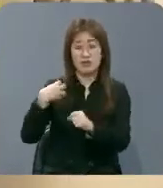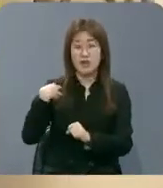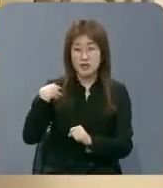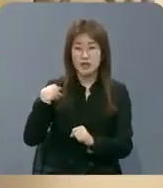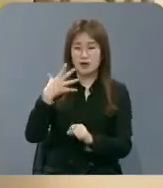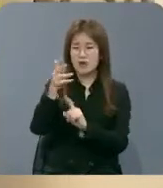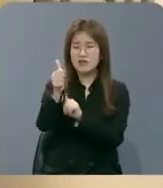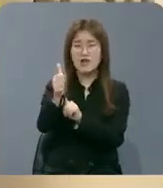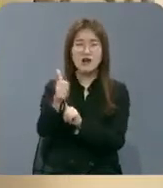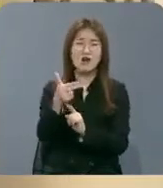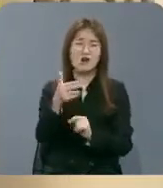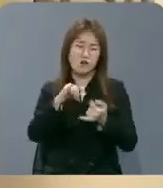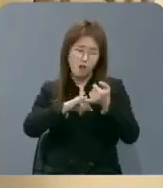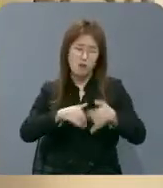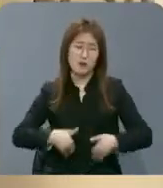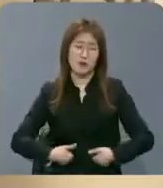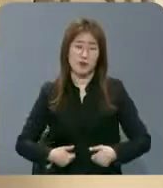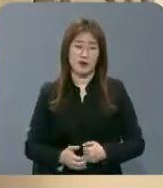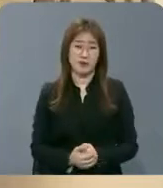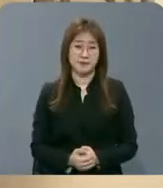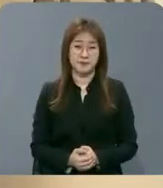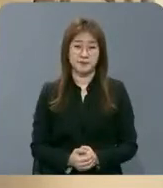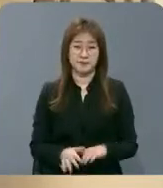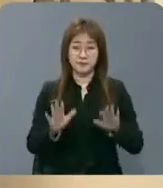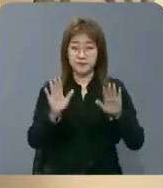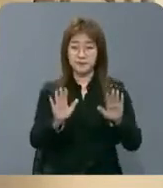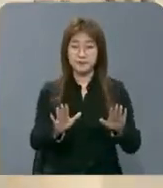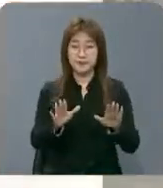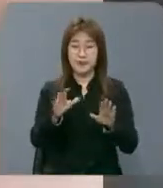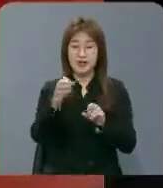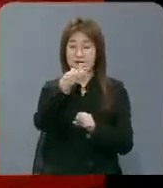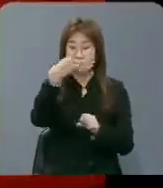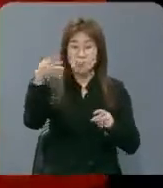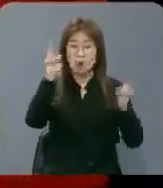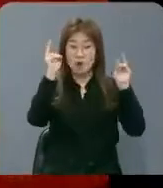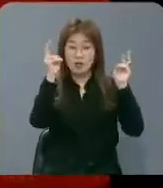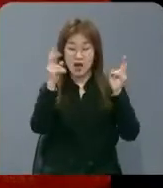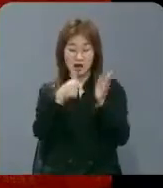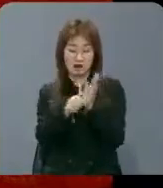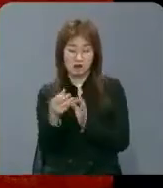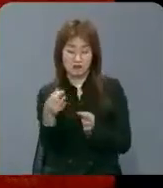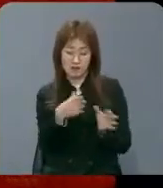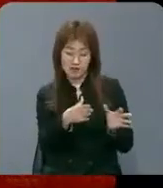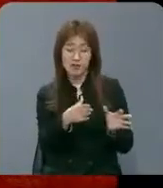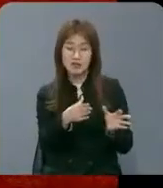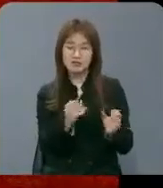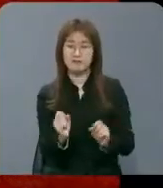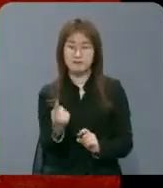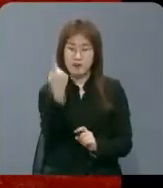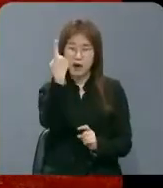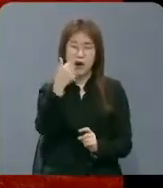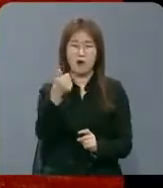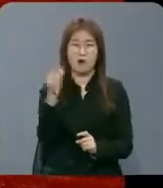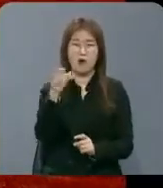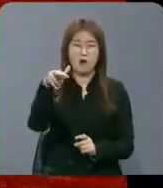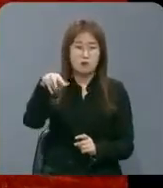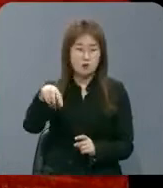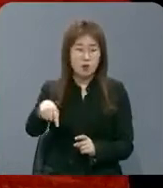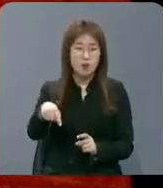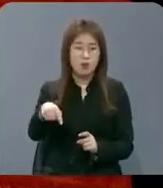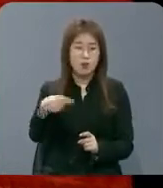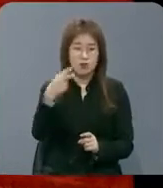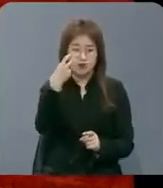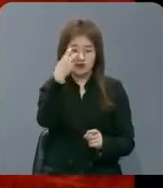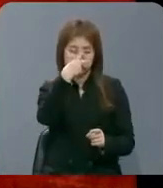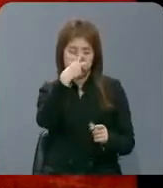관장이 반드시 오히려 하 죠 이번 삼성가의 작품 기증 을 계기로 화가의 대표작 황소를 전시 수장 할 수 있도록